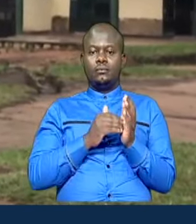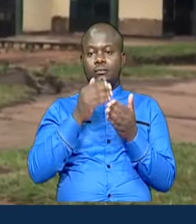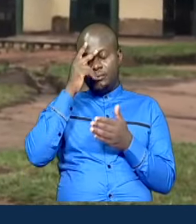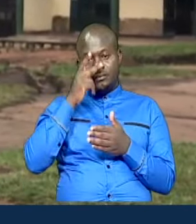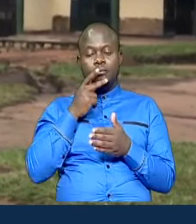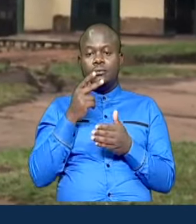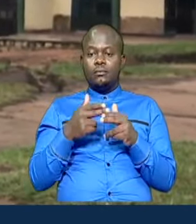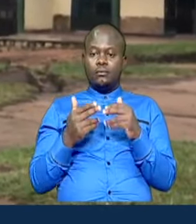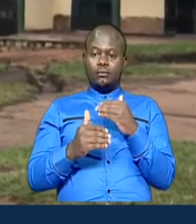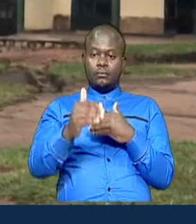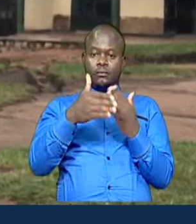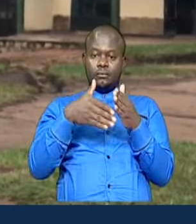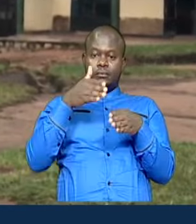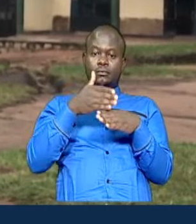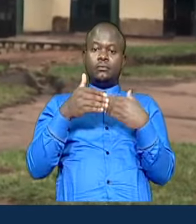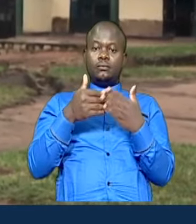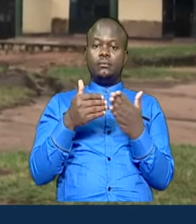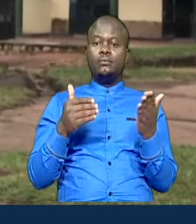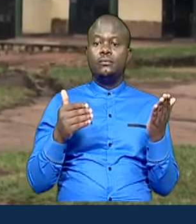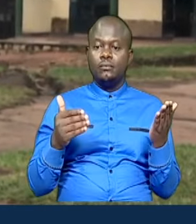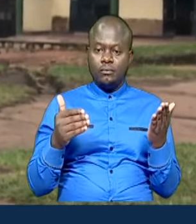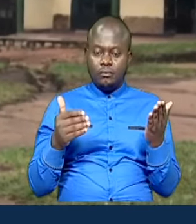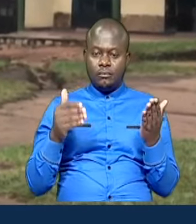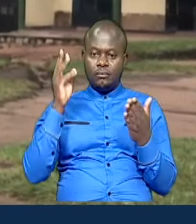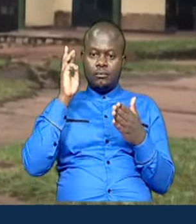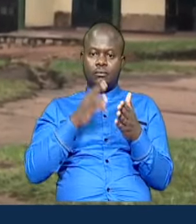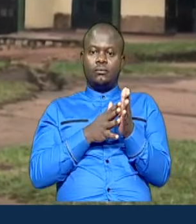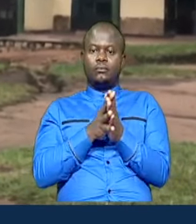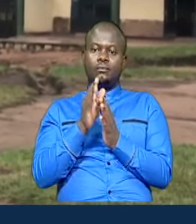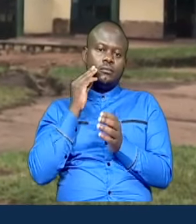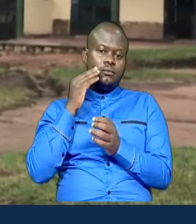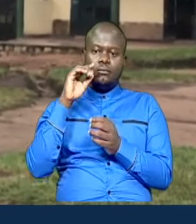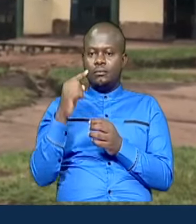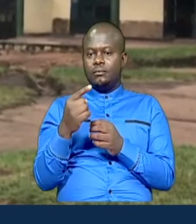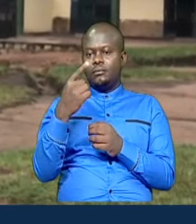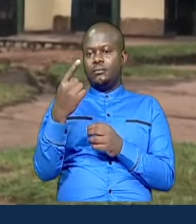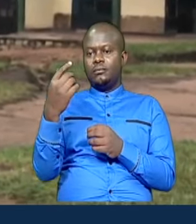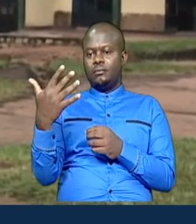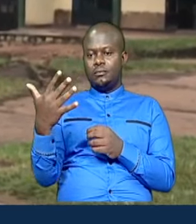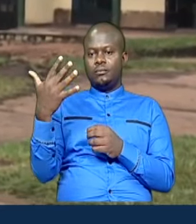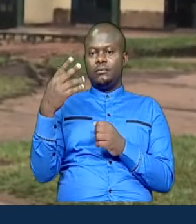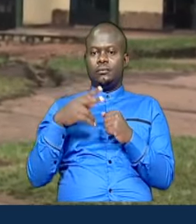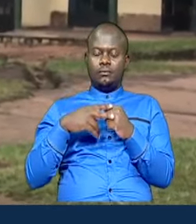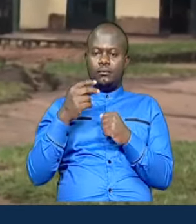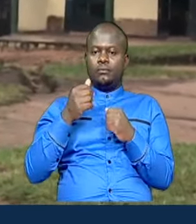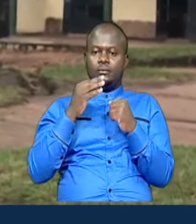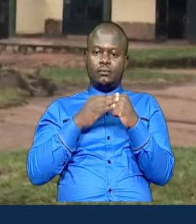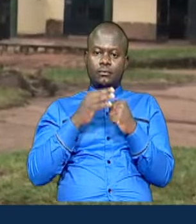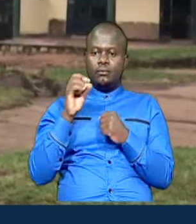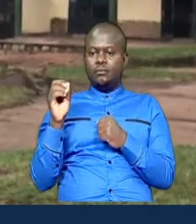nawe tugiye kubakira tugiye purito gusanira bigiye kudutwara miliyoni 1,152,000 n'amafaranga